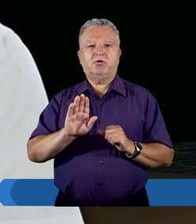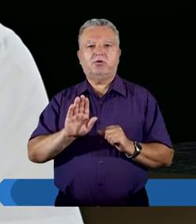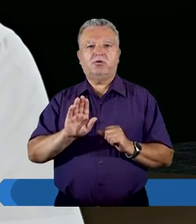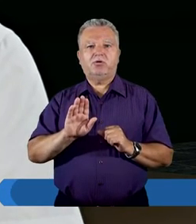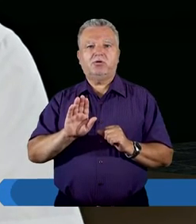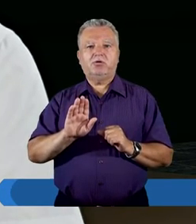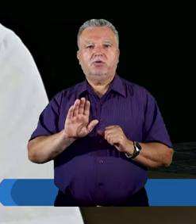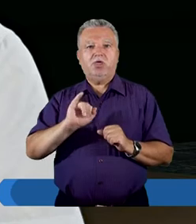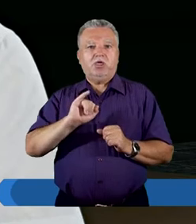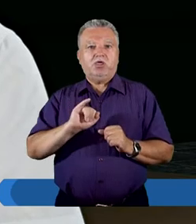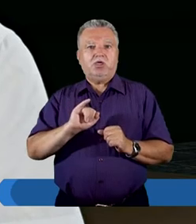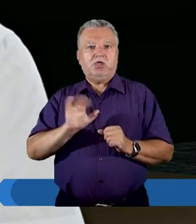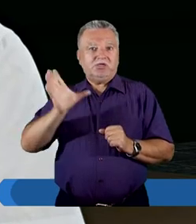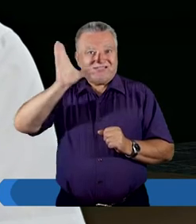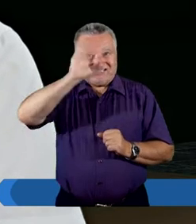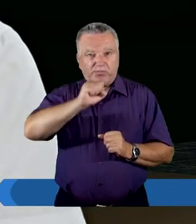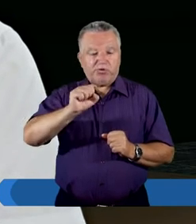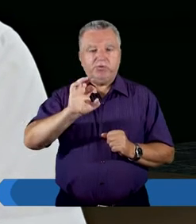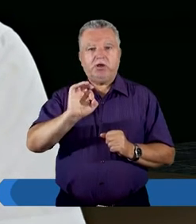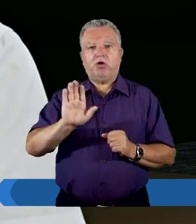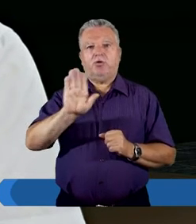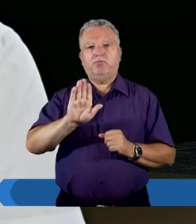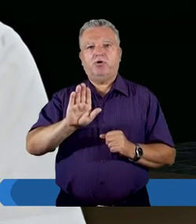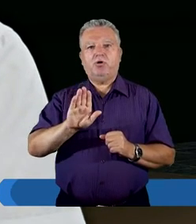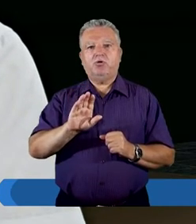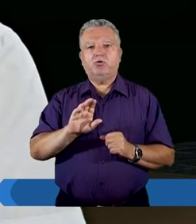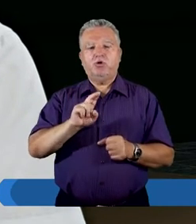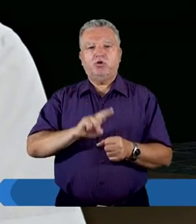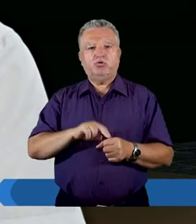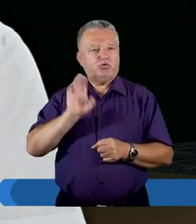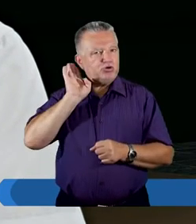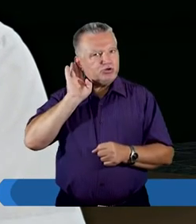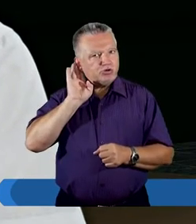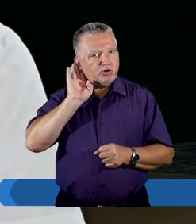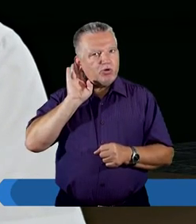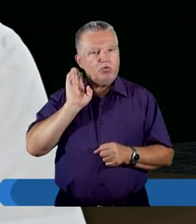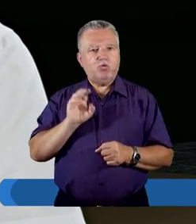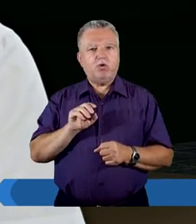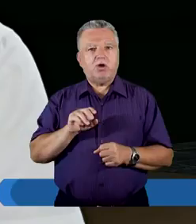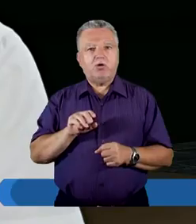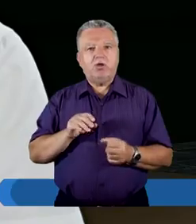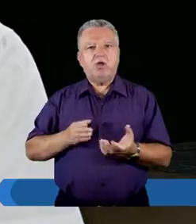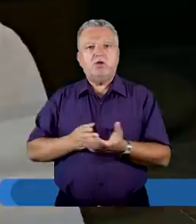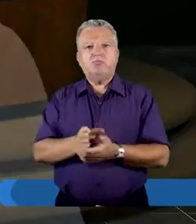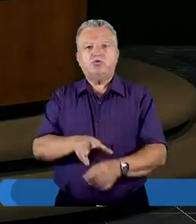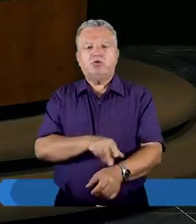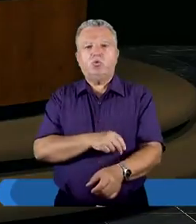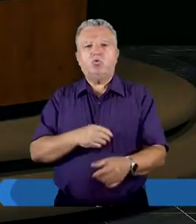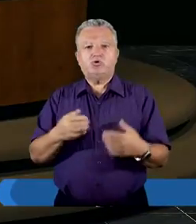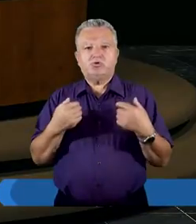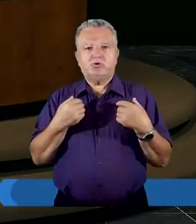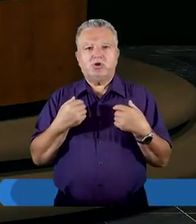Bogu zapomina, o tym, że to on właśnie jego wysłuchał, pobłogosławił mu, przedłużył mu życie. Ale nie